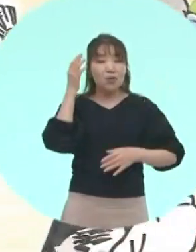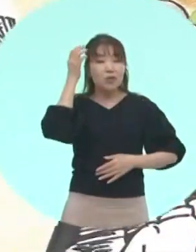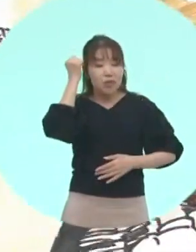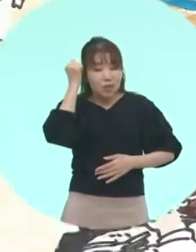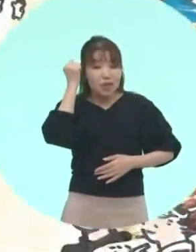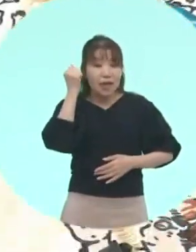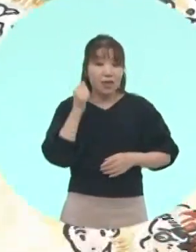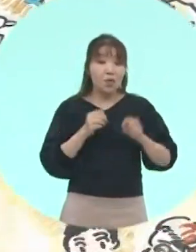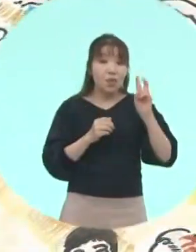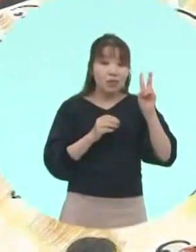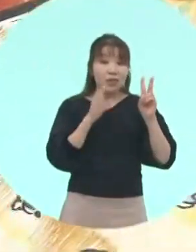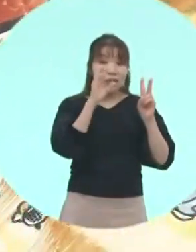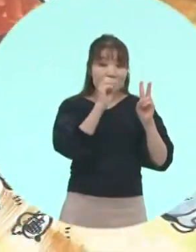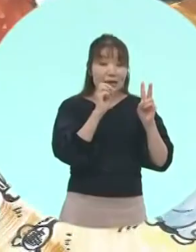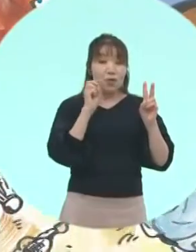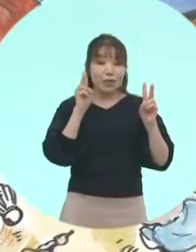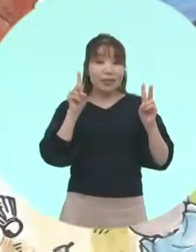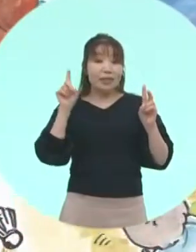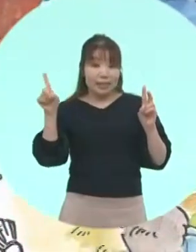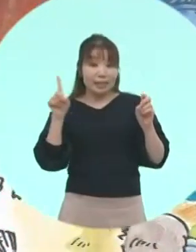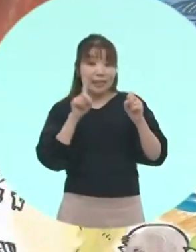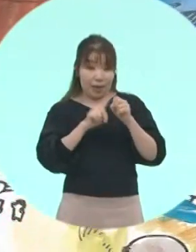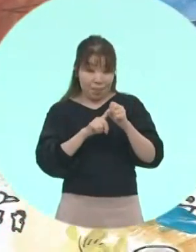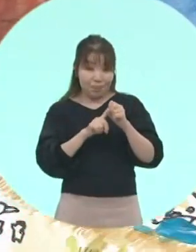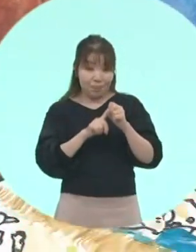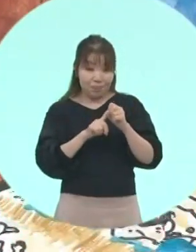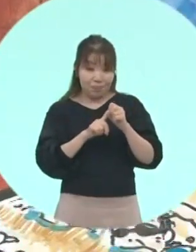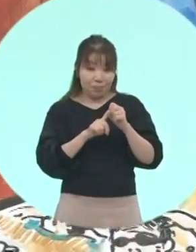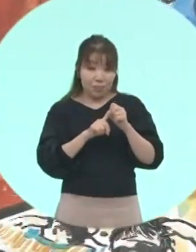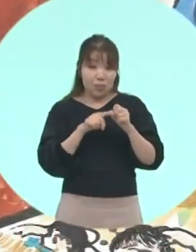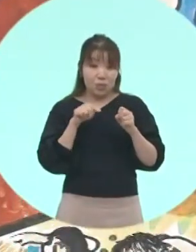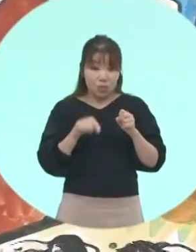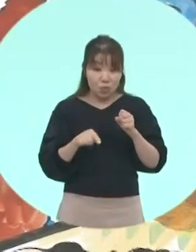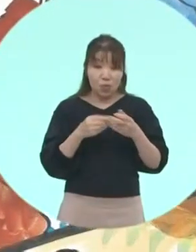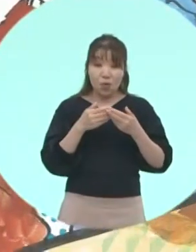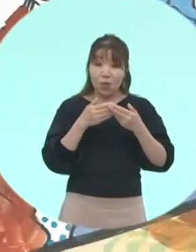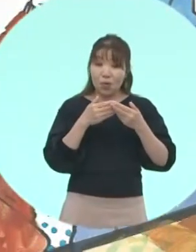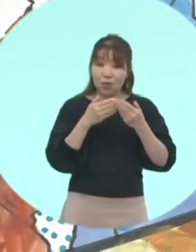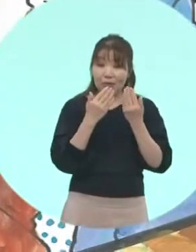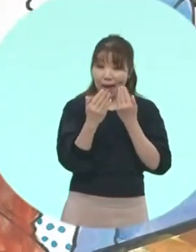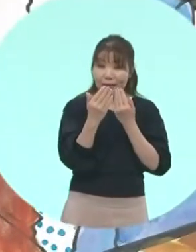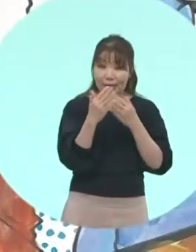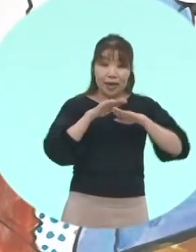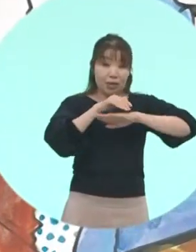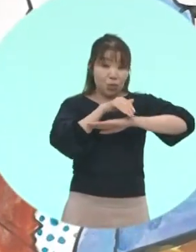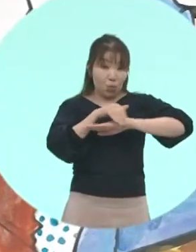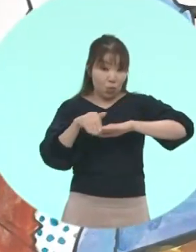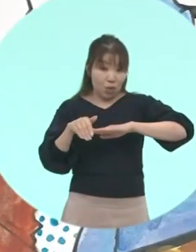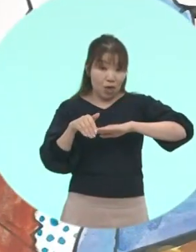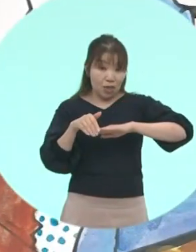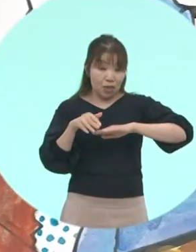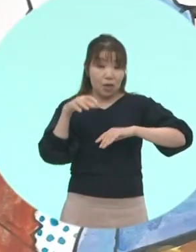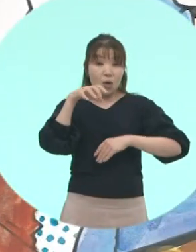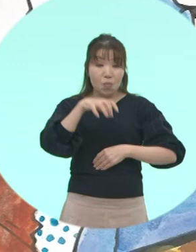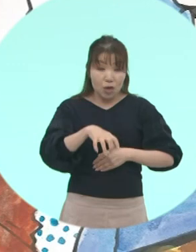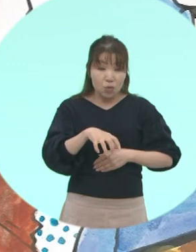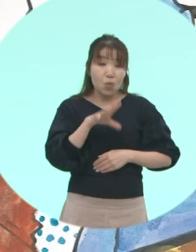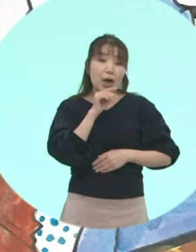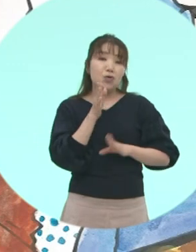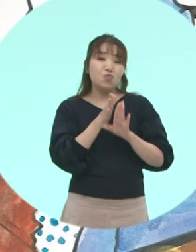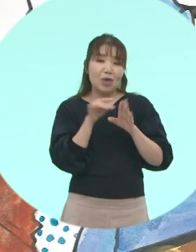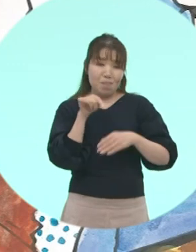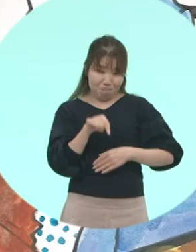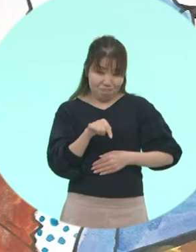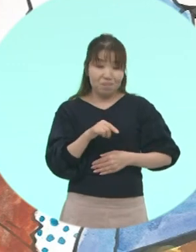き2021年、年輪ピックの開催が予定されていたのがここ岐阜県でした